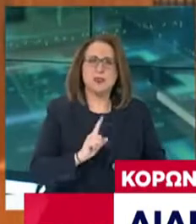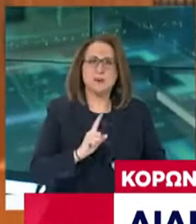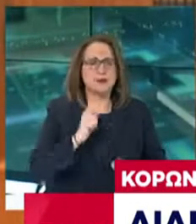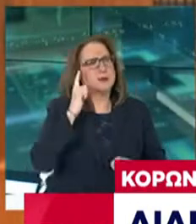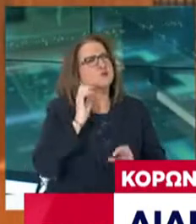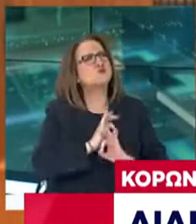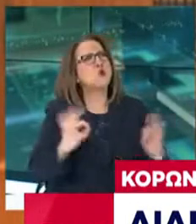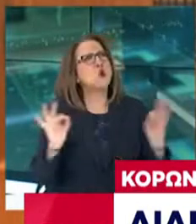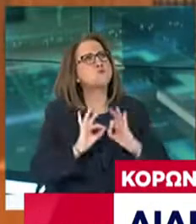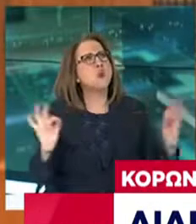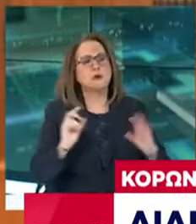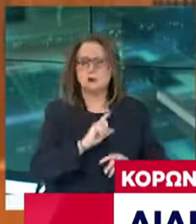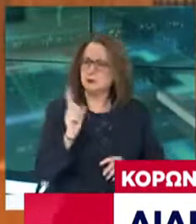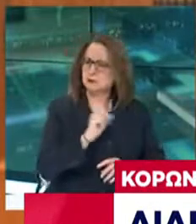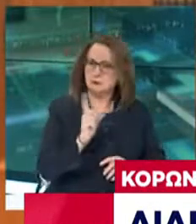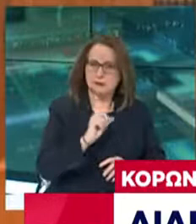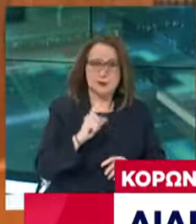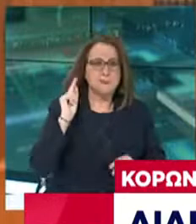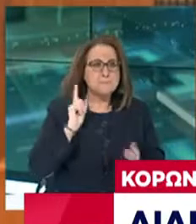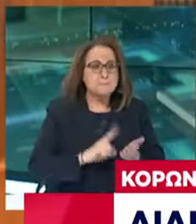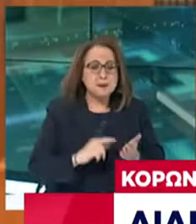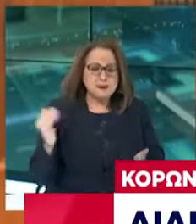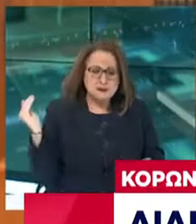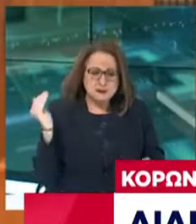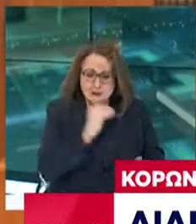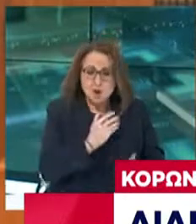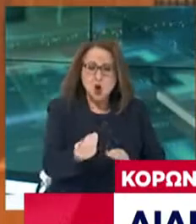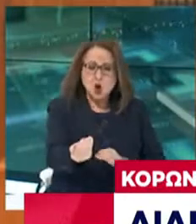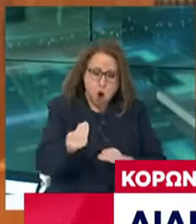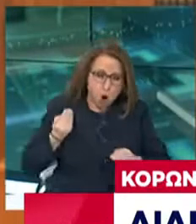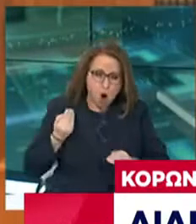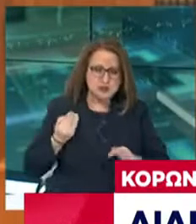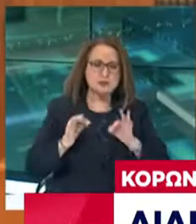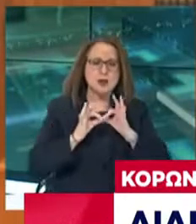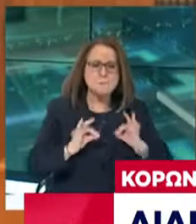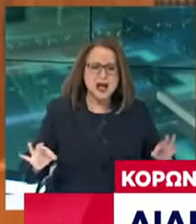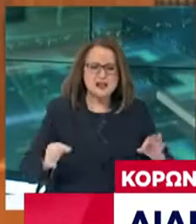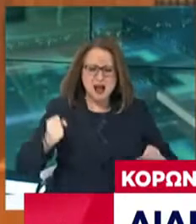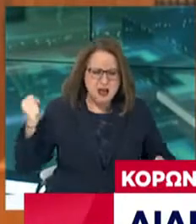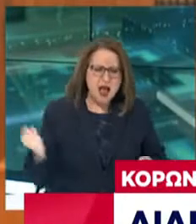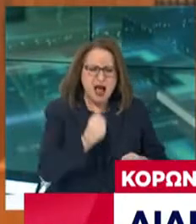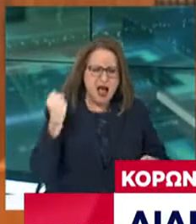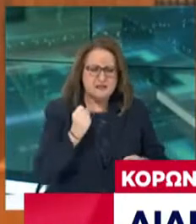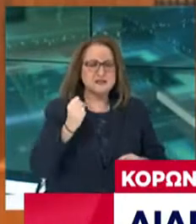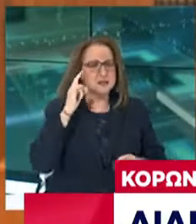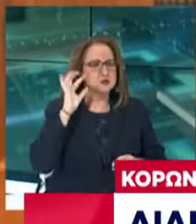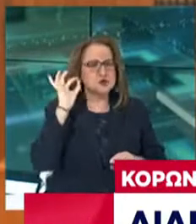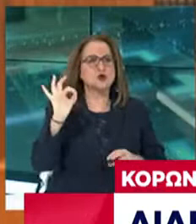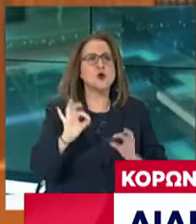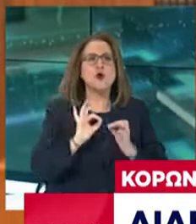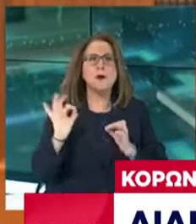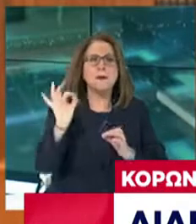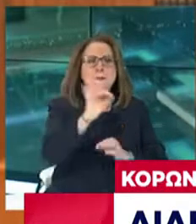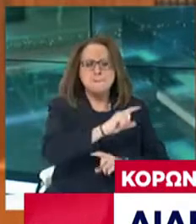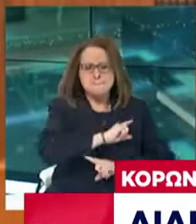αυτό και προτιμήσαμε να πάρουμε εγκαίρως αυστηρά προληπτικά μέτρα, ώστε να περιορίσουμε την εξάπλωση του ιού.